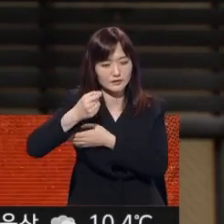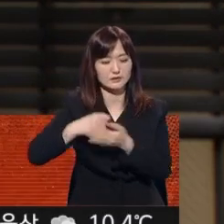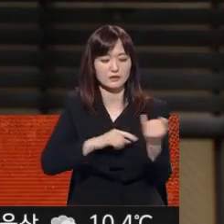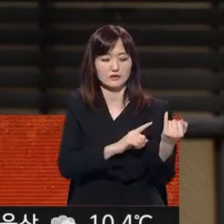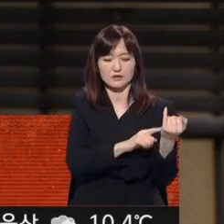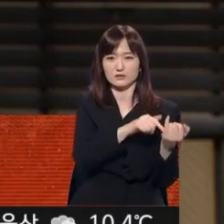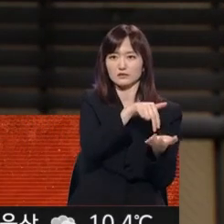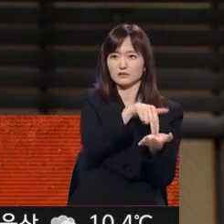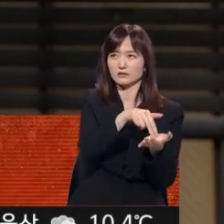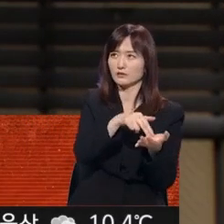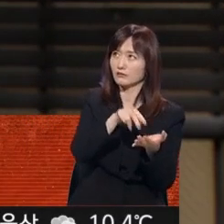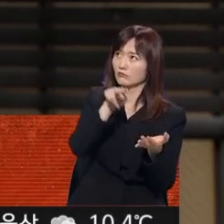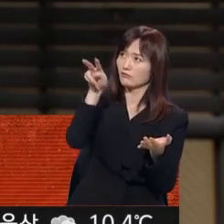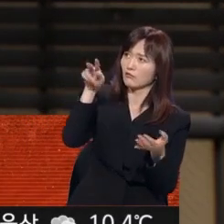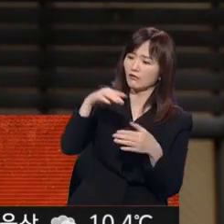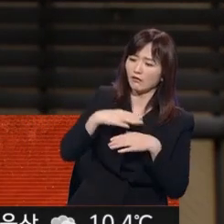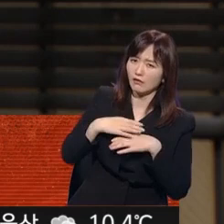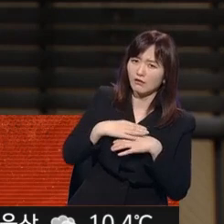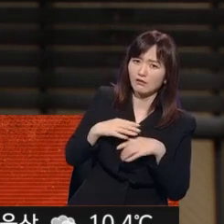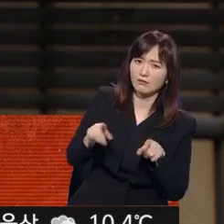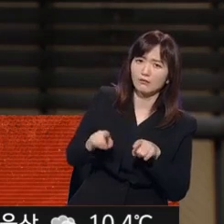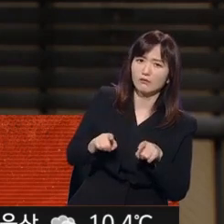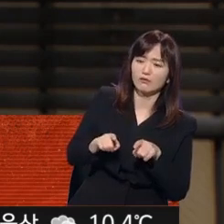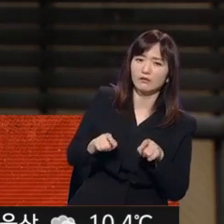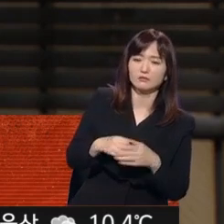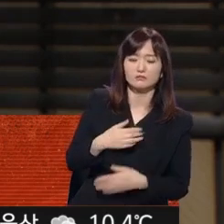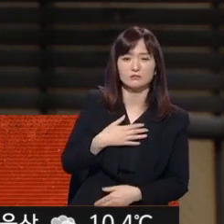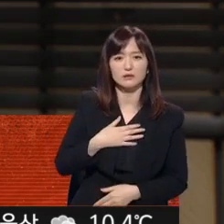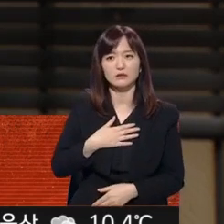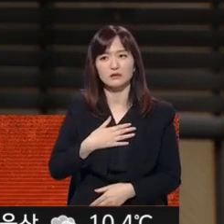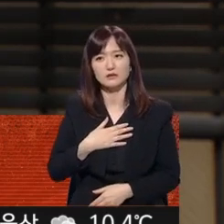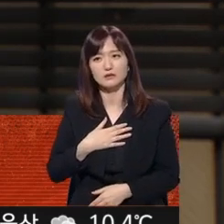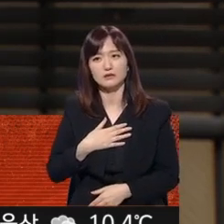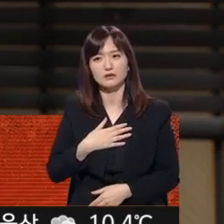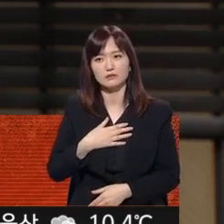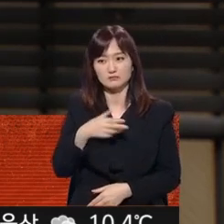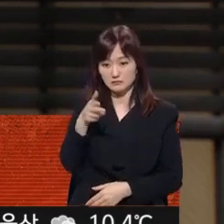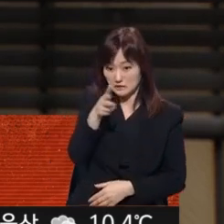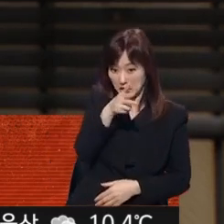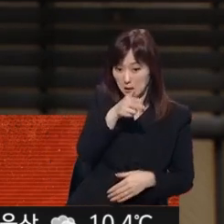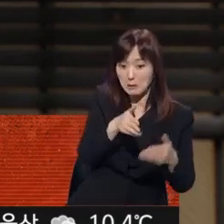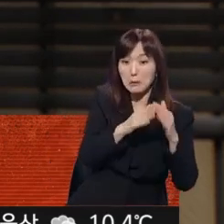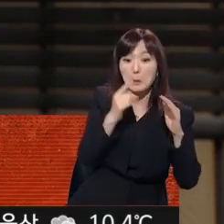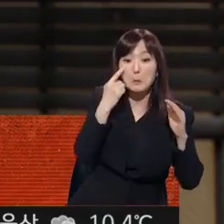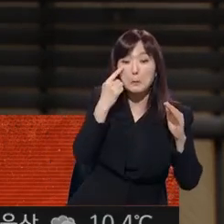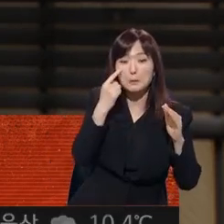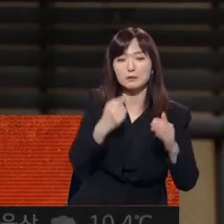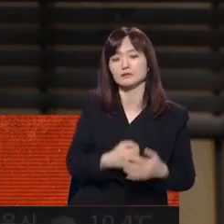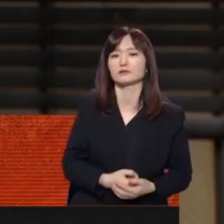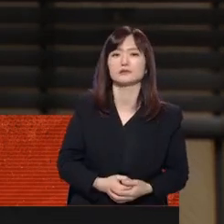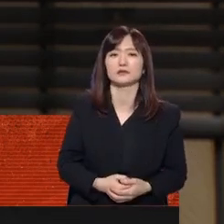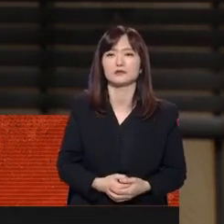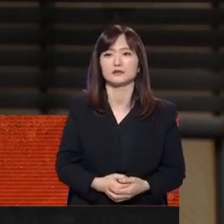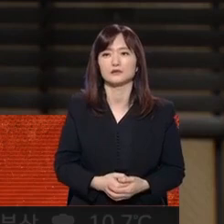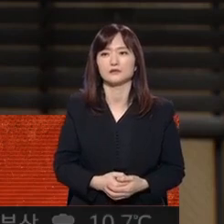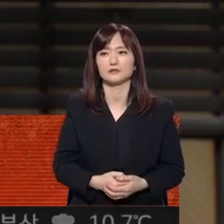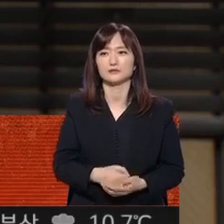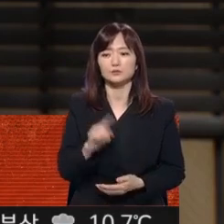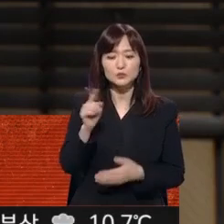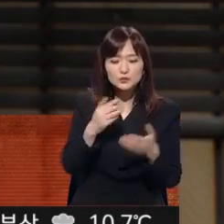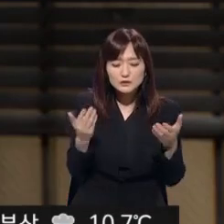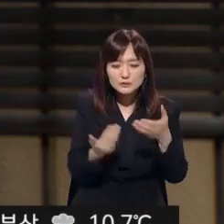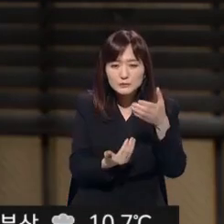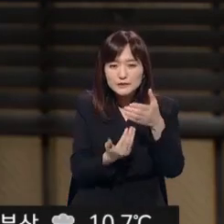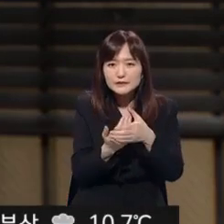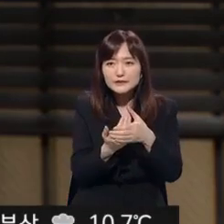여성 입장에서는 상당히 두려움을 느끼고 그렇다면 나도 한번 설치를 해보자 방범용 카메라를 설치를 했습니다 어떠한 일들이